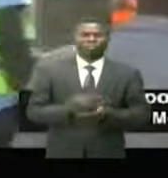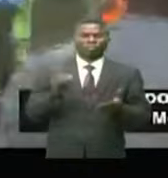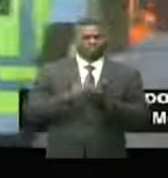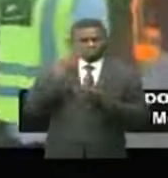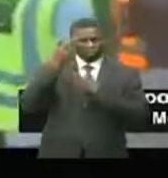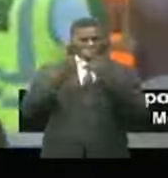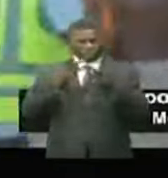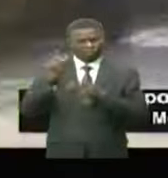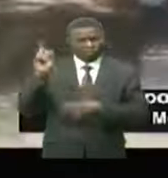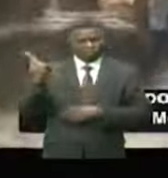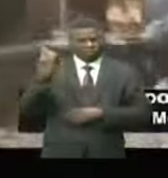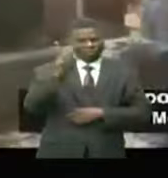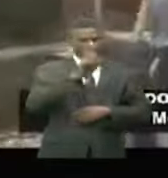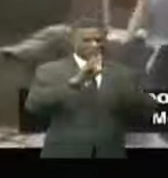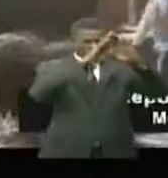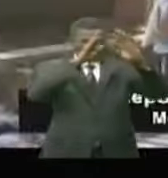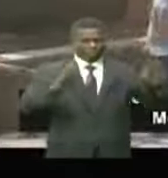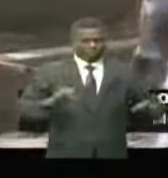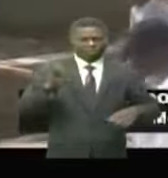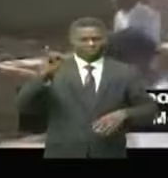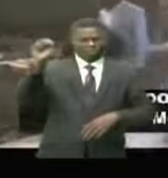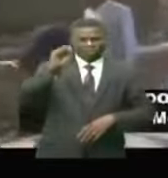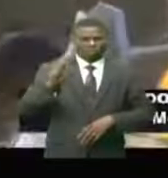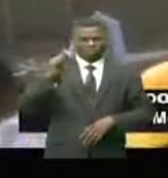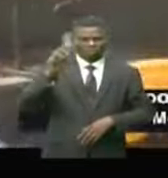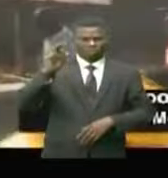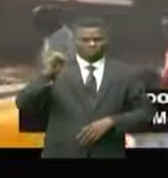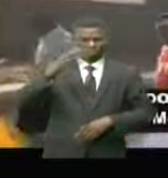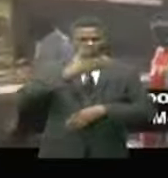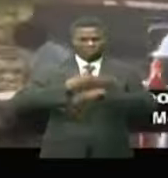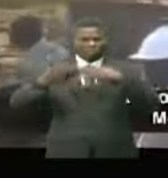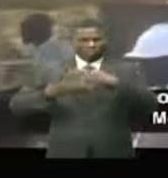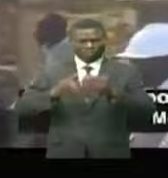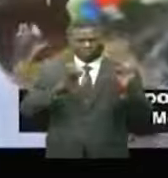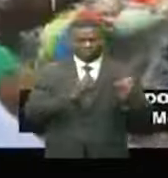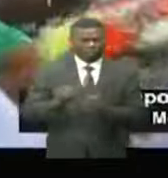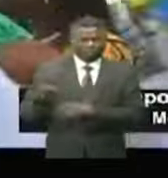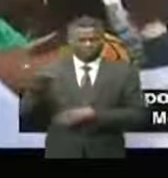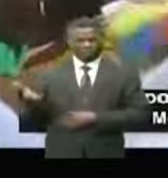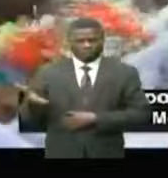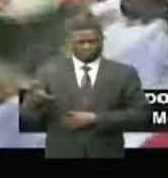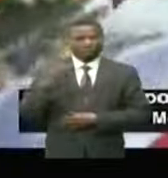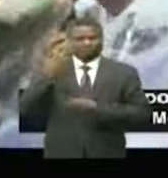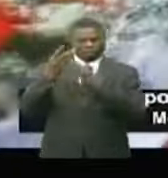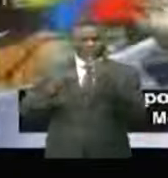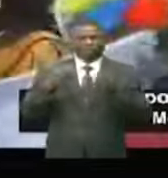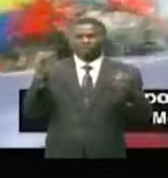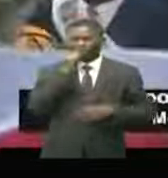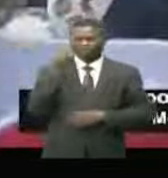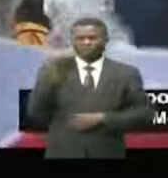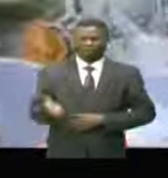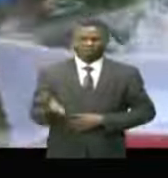visite guidée à travers le bâtiment de l'ISTEM et Magropi en construction a été organisée.